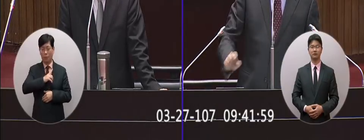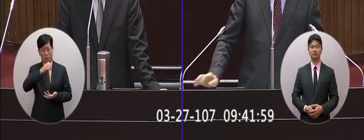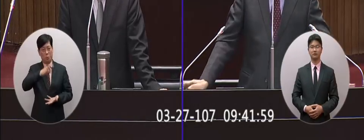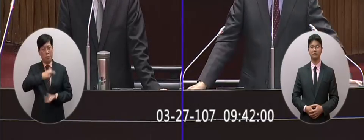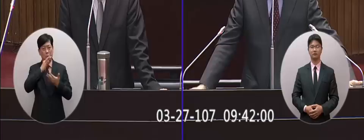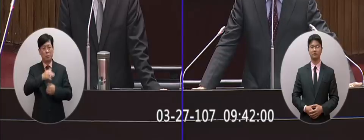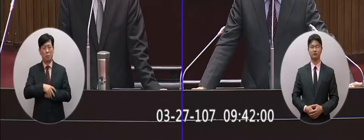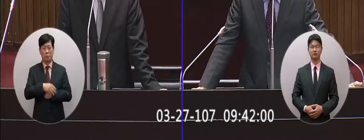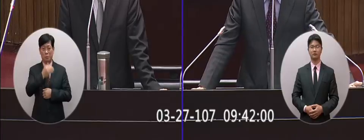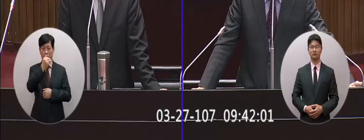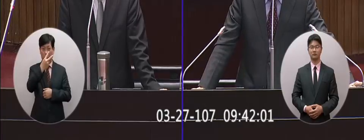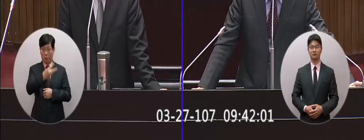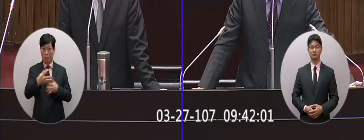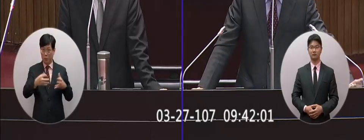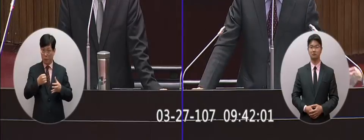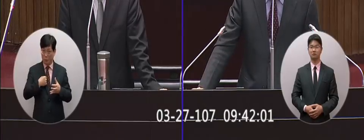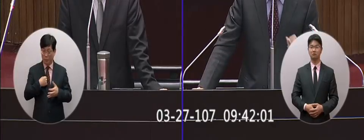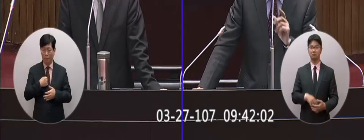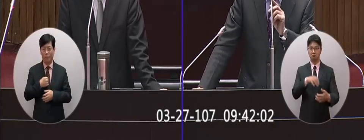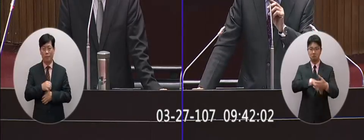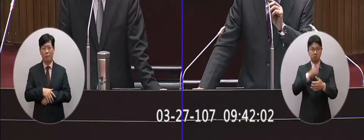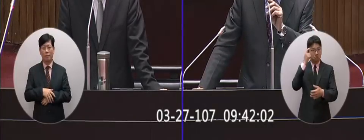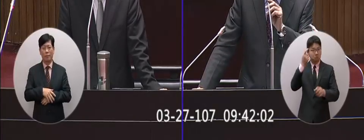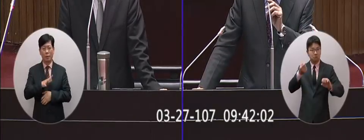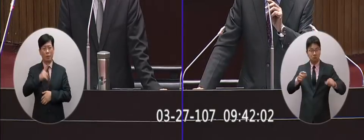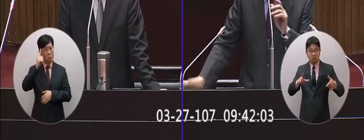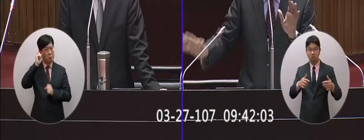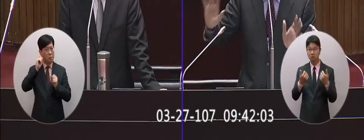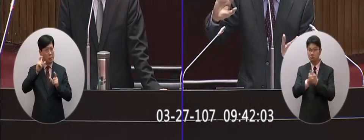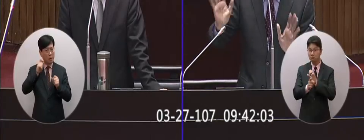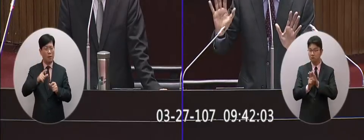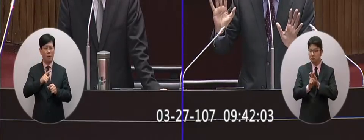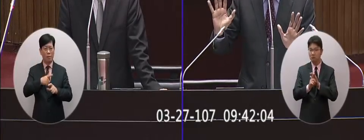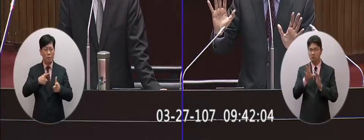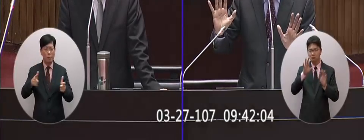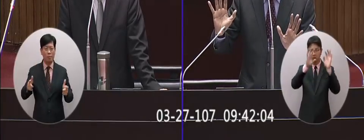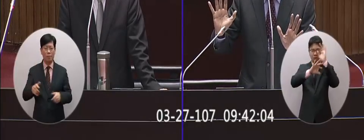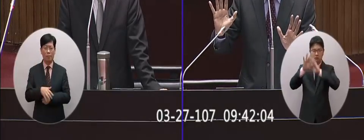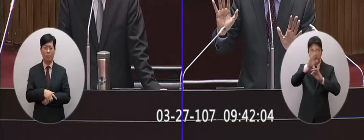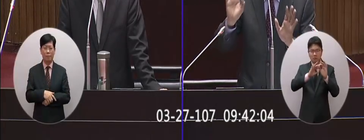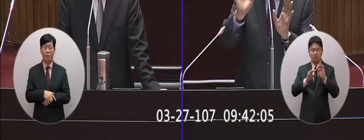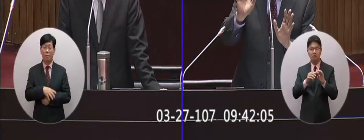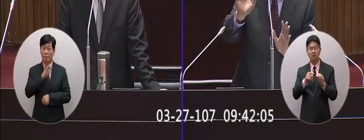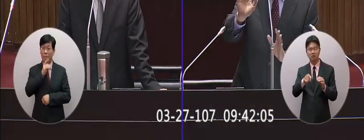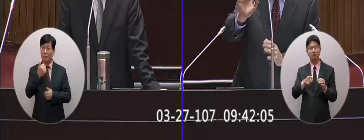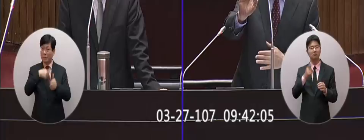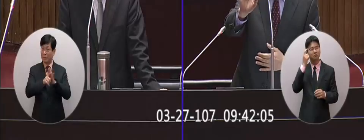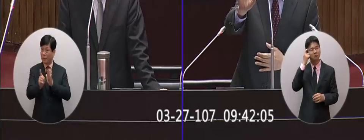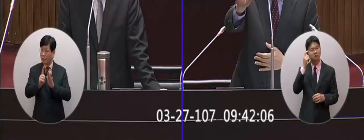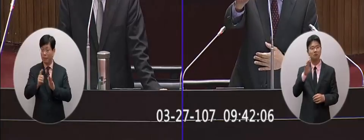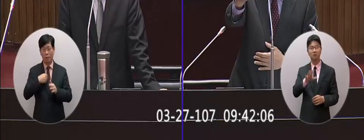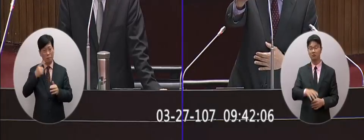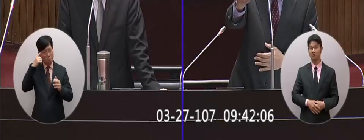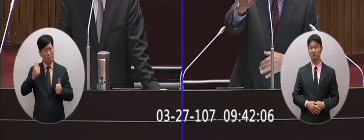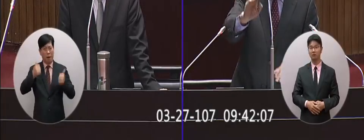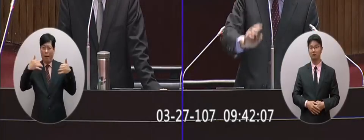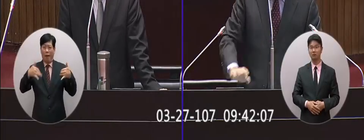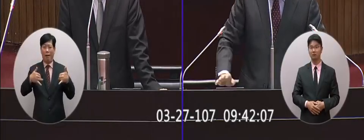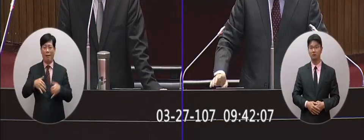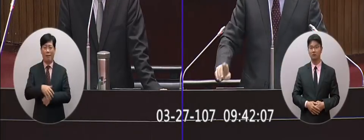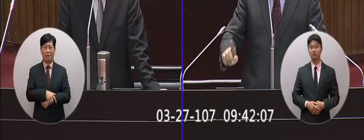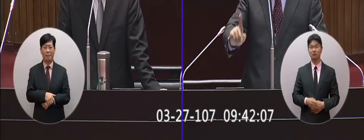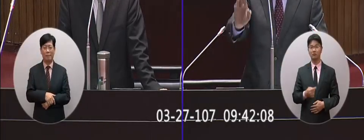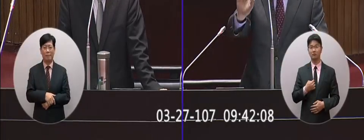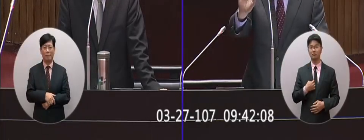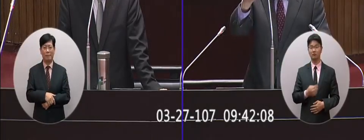到九二共识 有不同的含义， 对， 这代表一种 不同的含义， 模糊暧昧的关系， 表示什么呢？表示没有共识了，表示